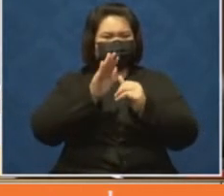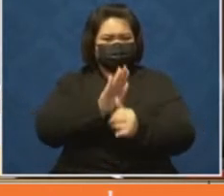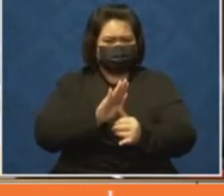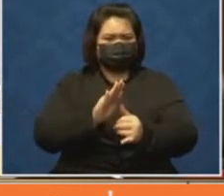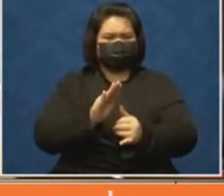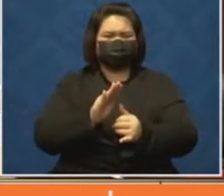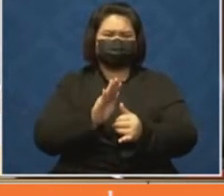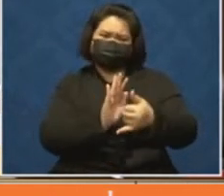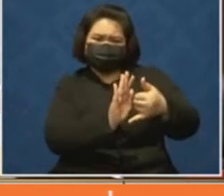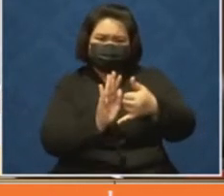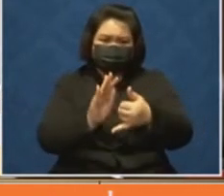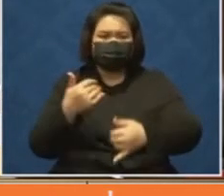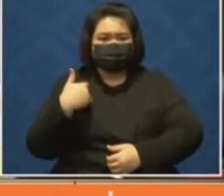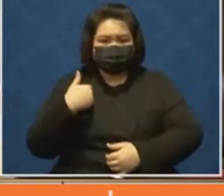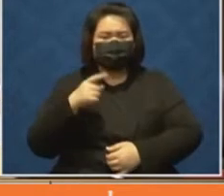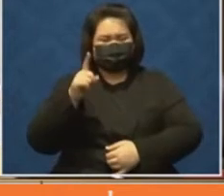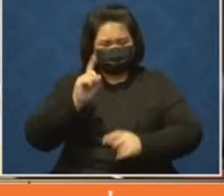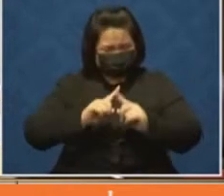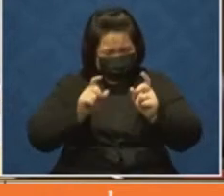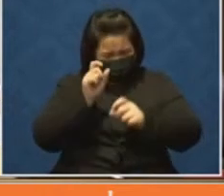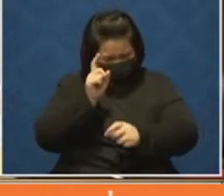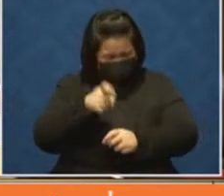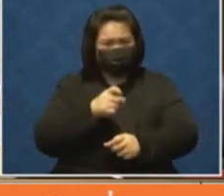โยชน์มากกาผลเสียที่ประชาชน scrutinyจะได้รับ